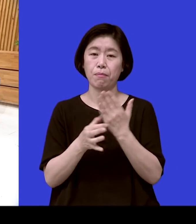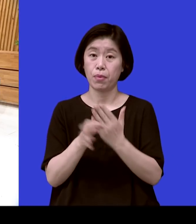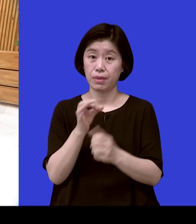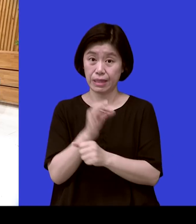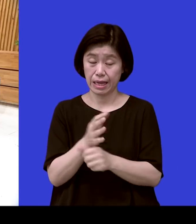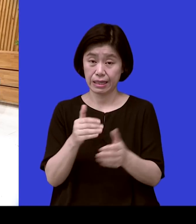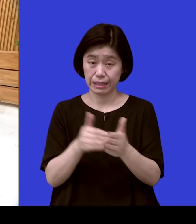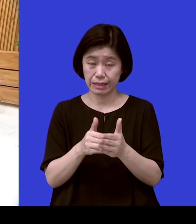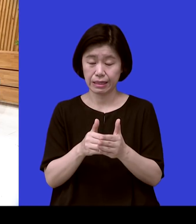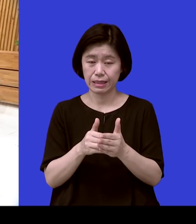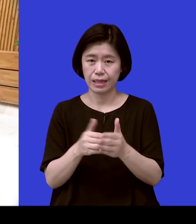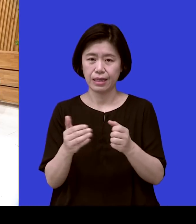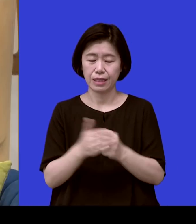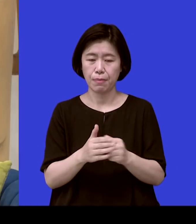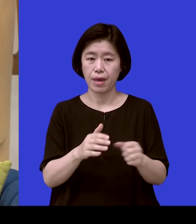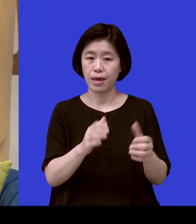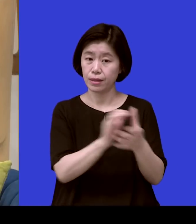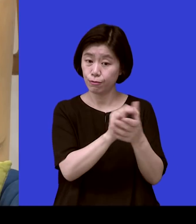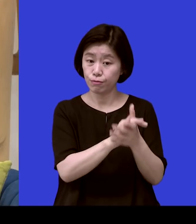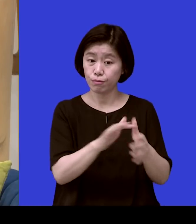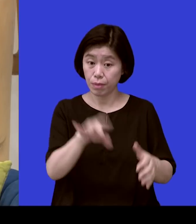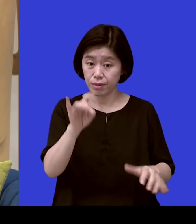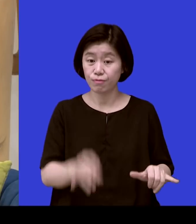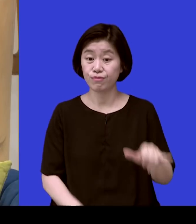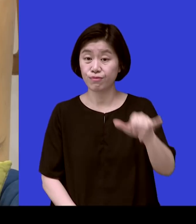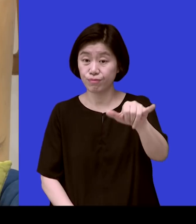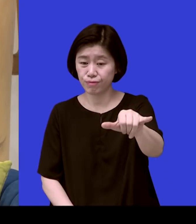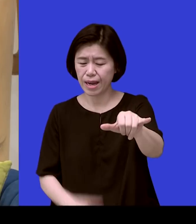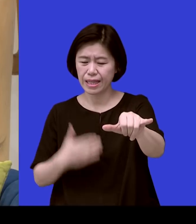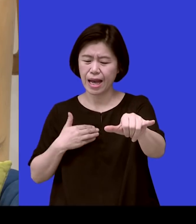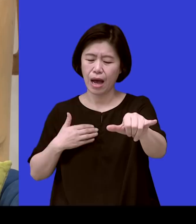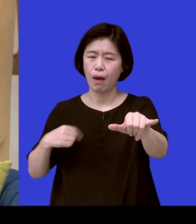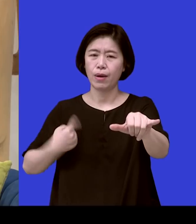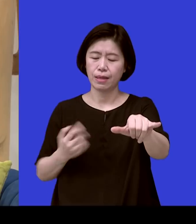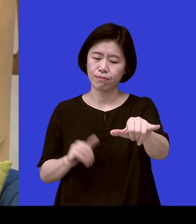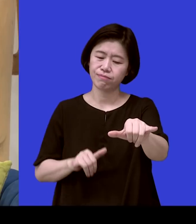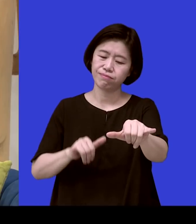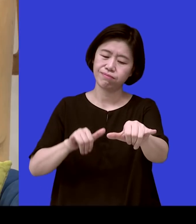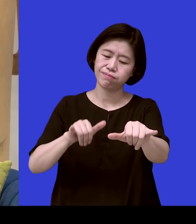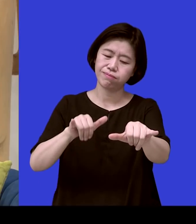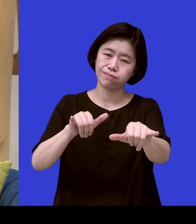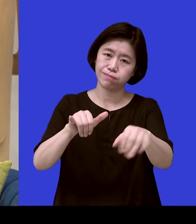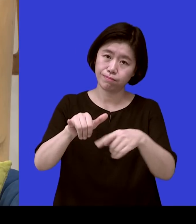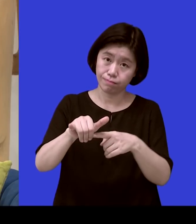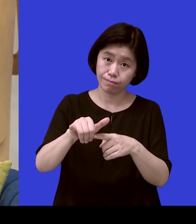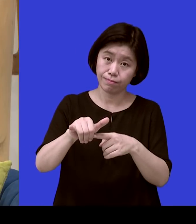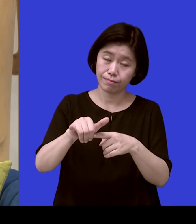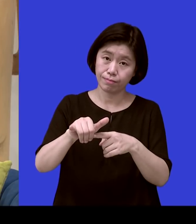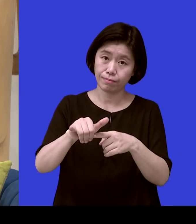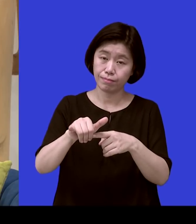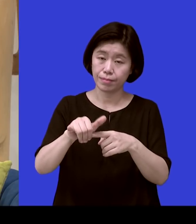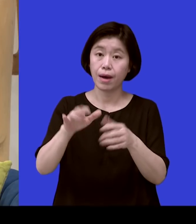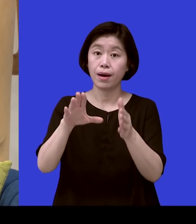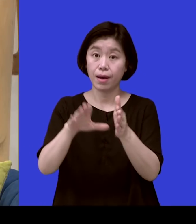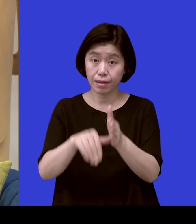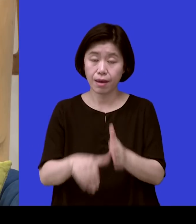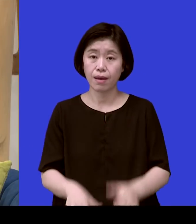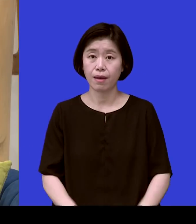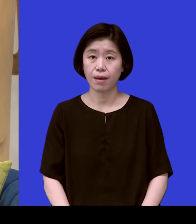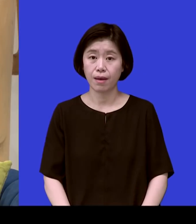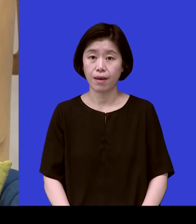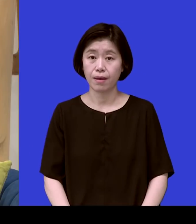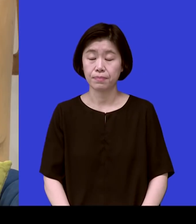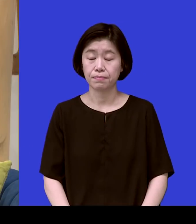가고 저는 제주 공항에서 이렇게 밖을 내다보고 있는데 얼마나 자주